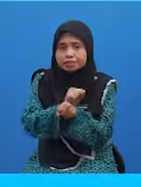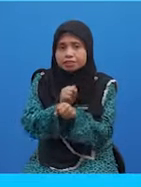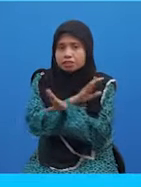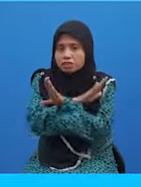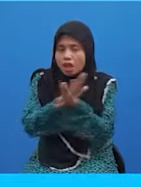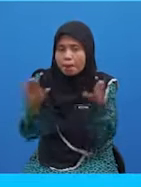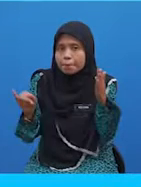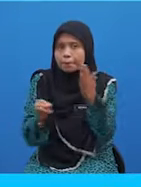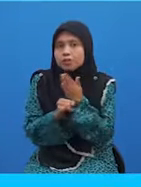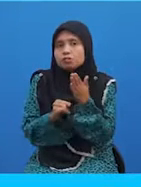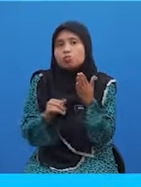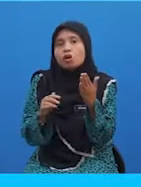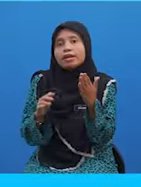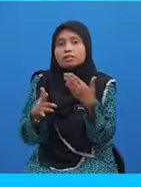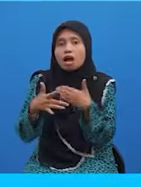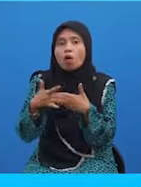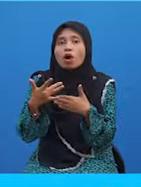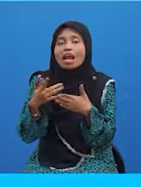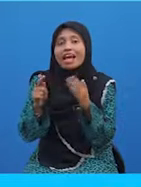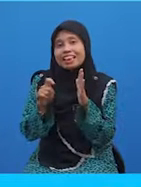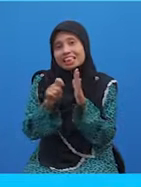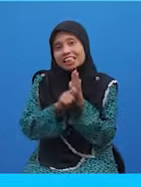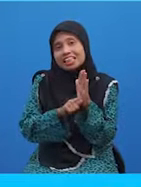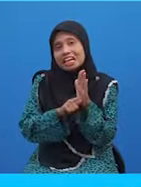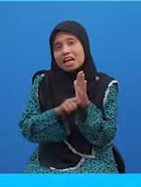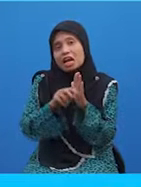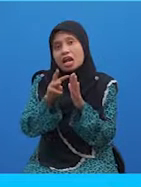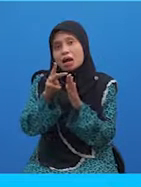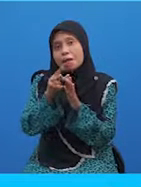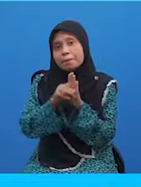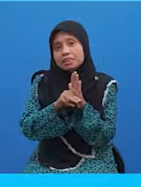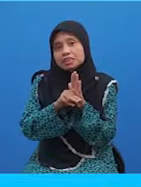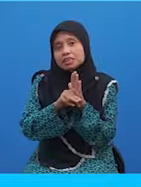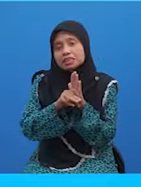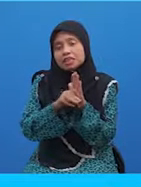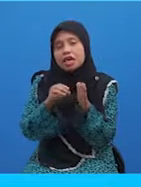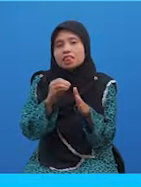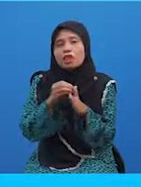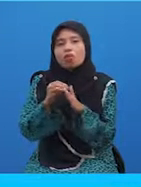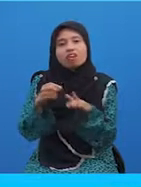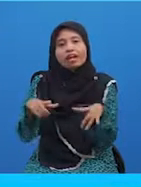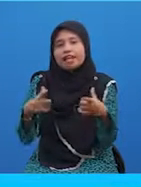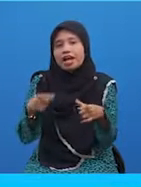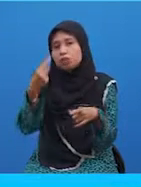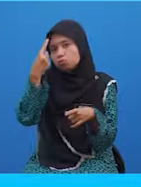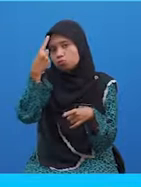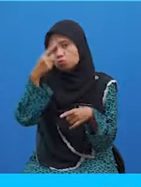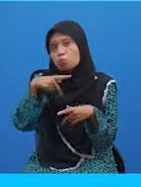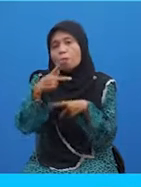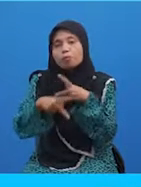tanpa imbuhan awalan ter, mem atau imbuhan lain yang sesuai untuk